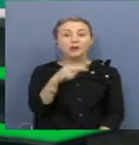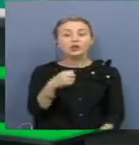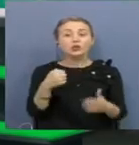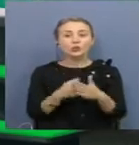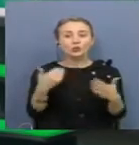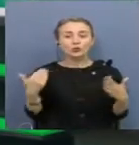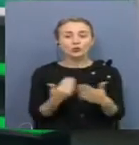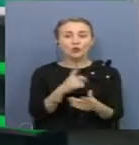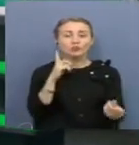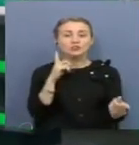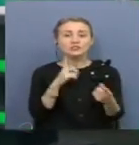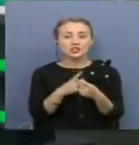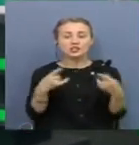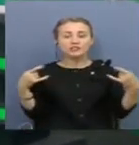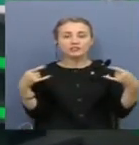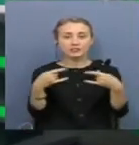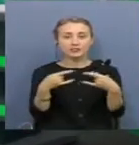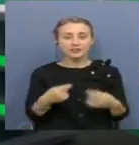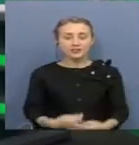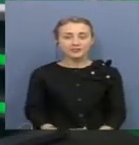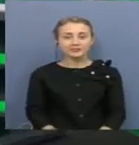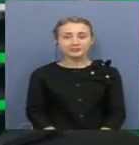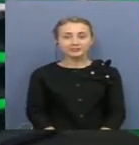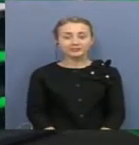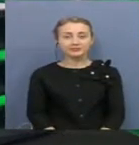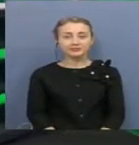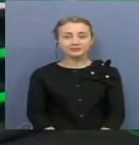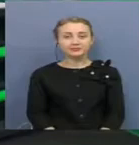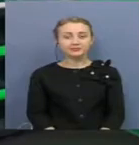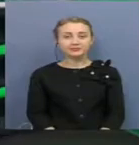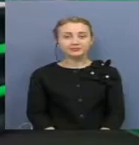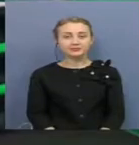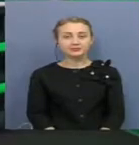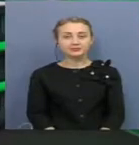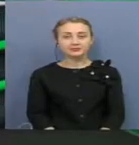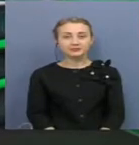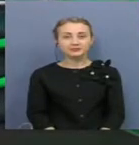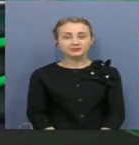болған мен болса Жақсыбай. Сурдодырмада Любовь Сенченко. Жағымды жаңалықтармен жүздескенше.